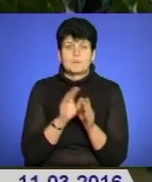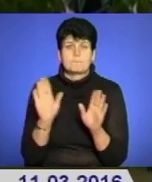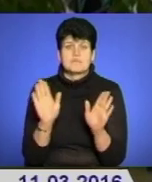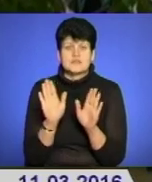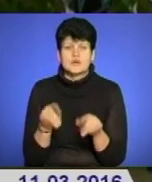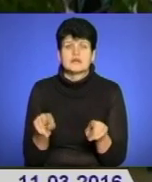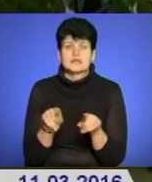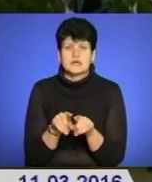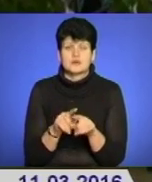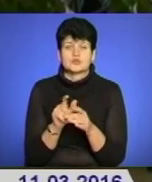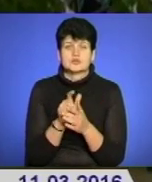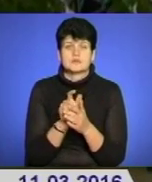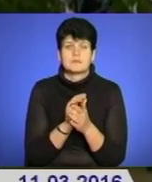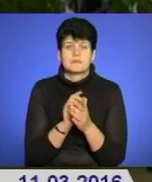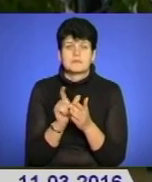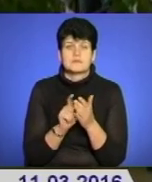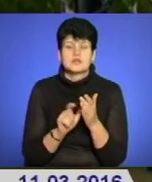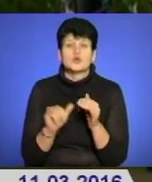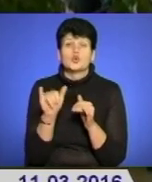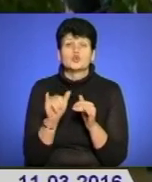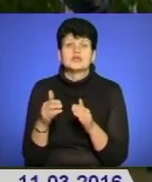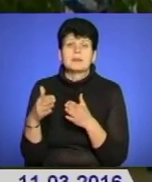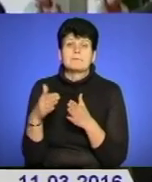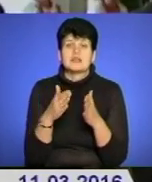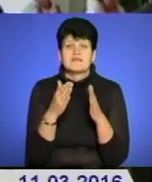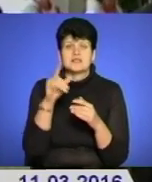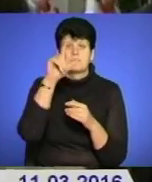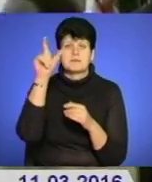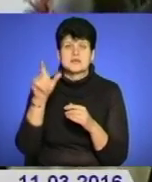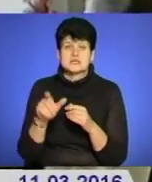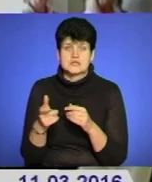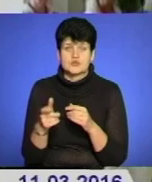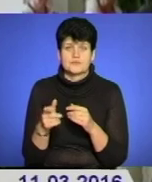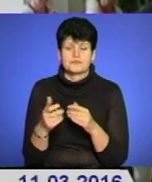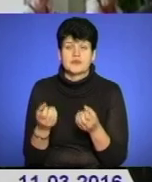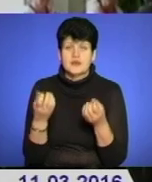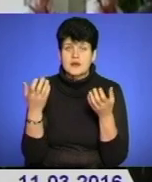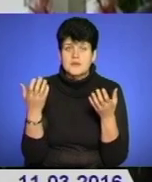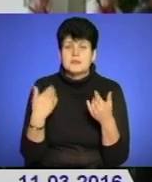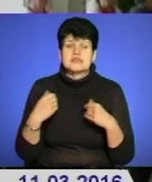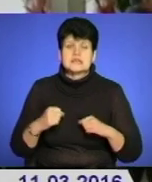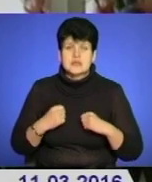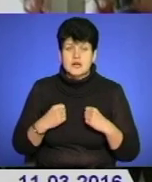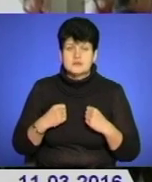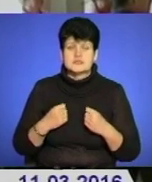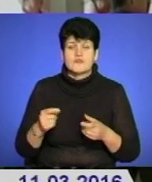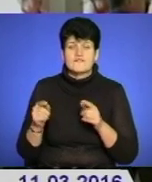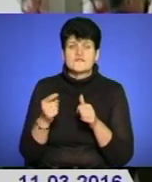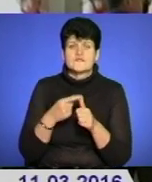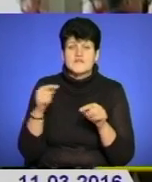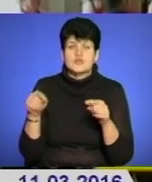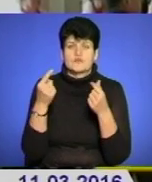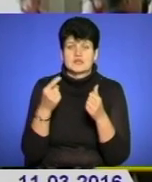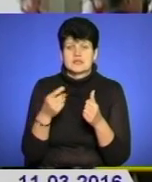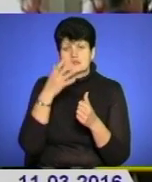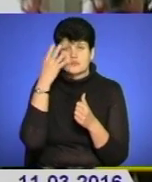також пісню «Куди ж пливаєш місяцю ясний». Ми теж стараємося відновити, забути ім'я Михайла Вербицького,